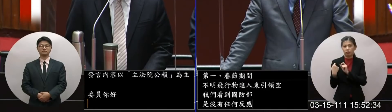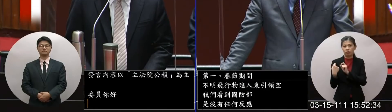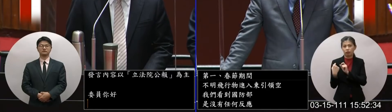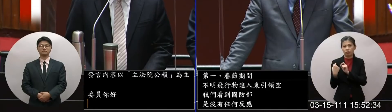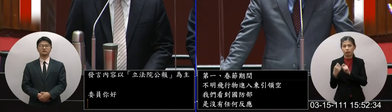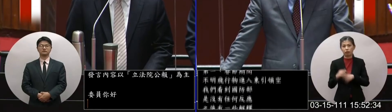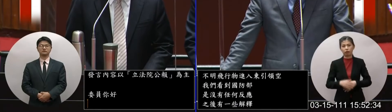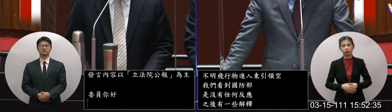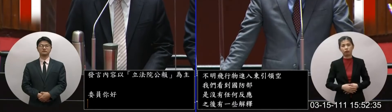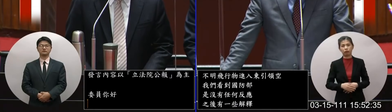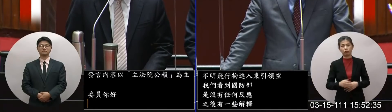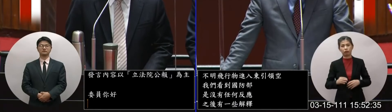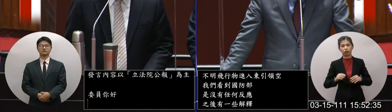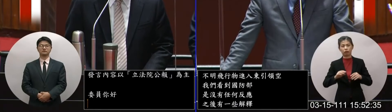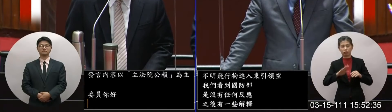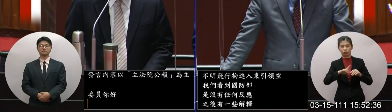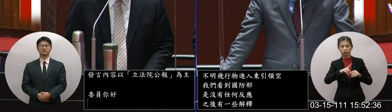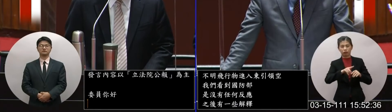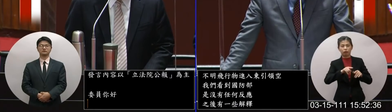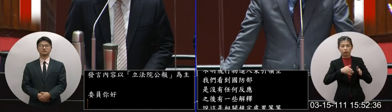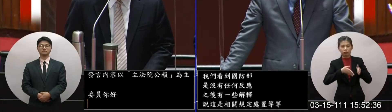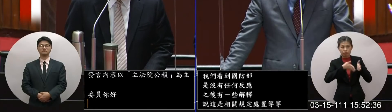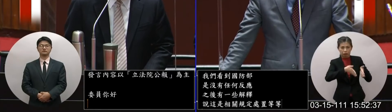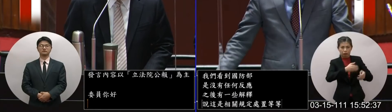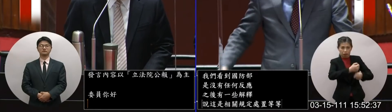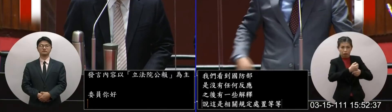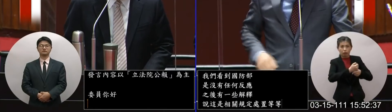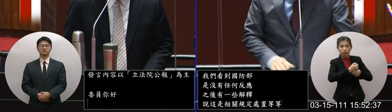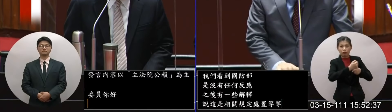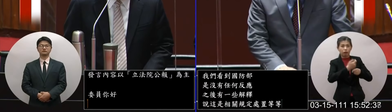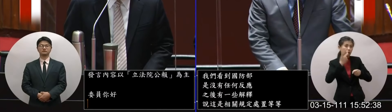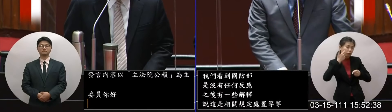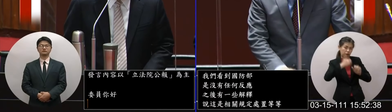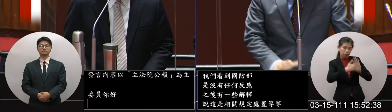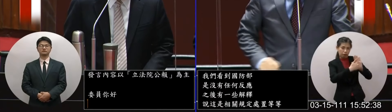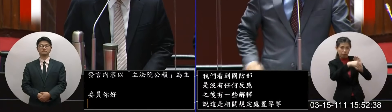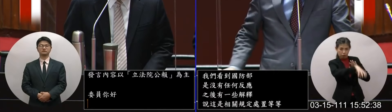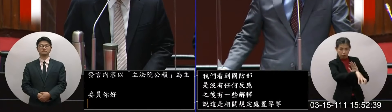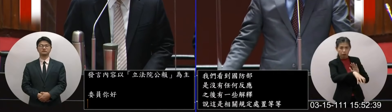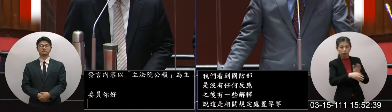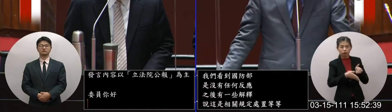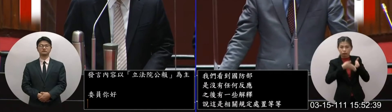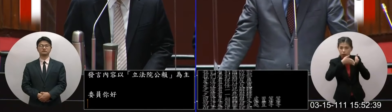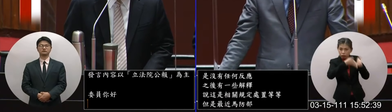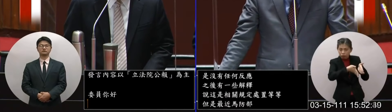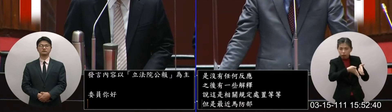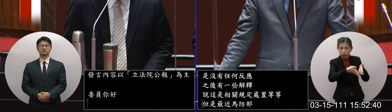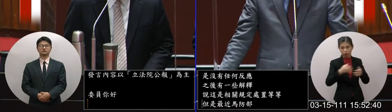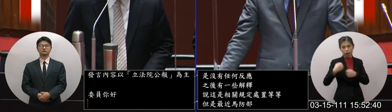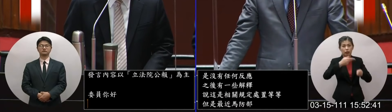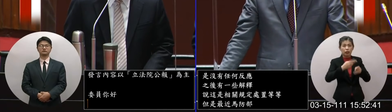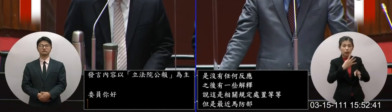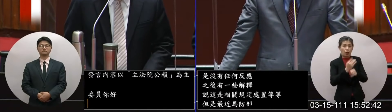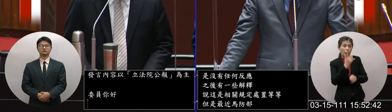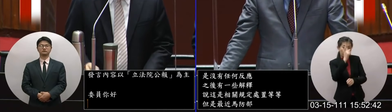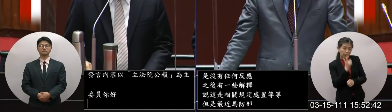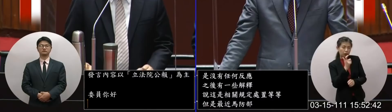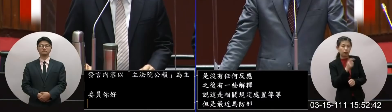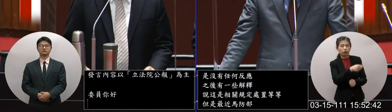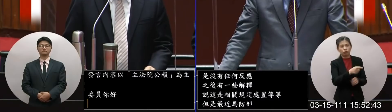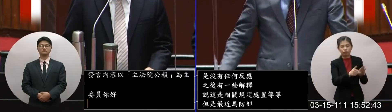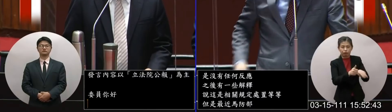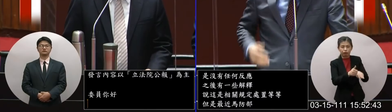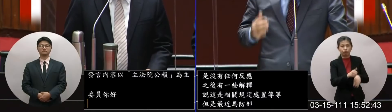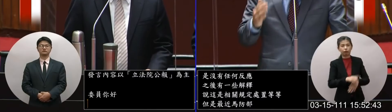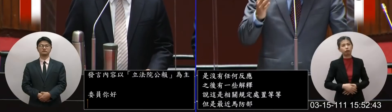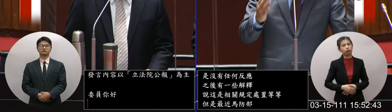马防部啊，又开始对东引地区的这些官兵进行信号枪的操作训练，所以我不晓得，就